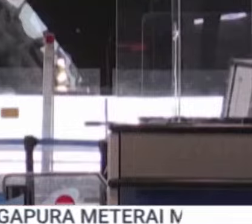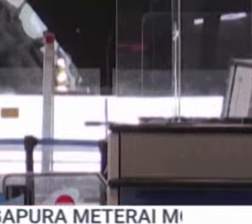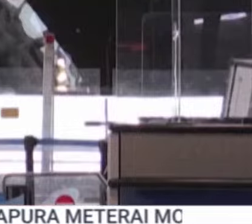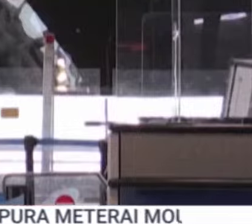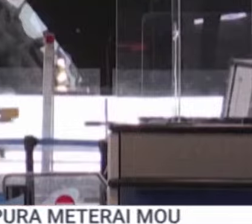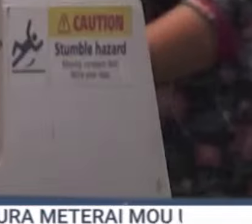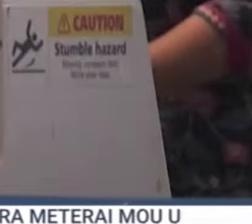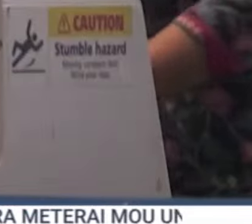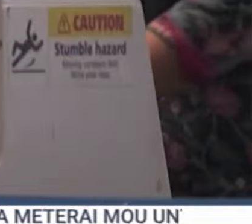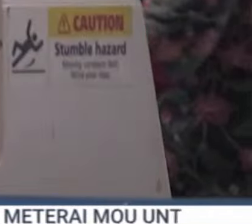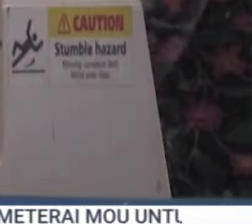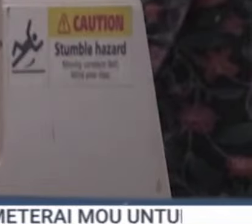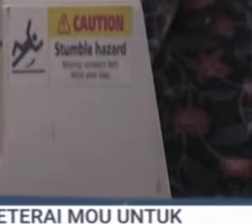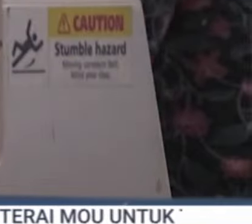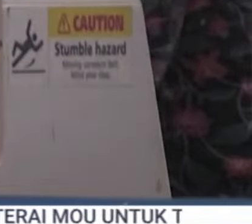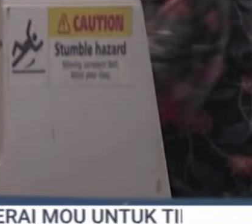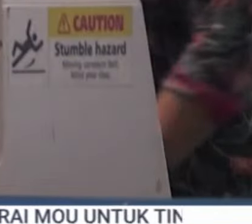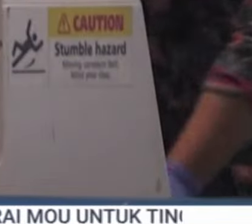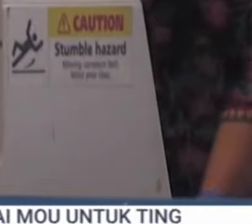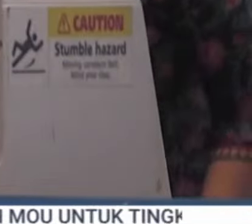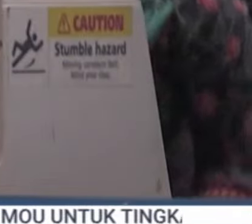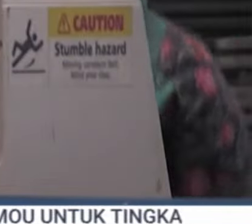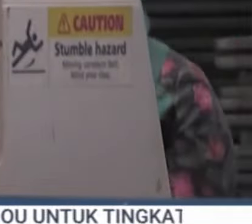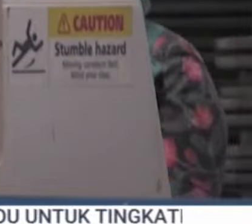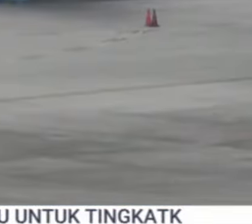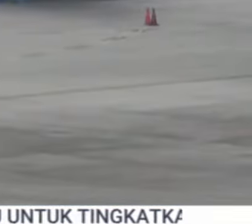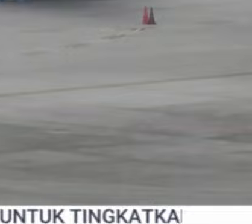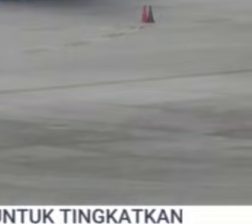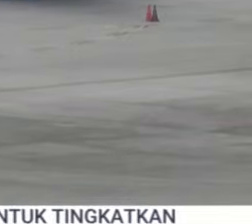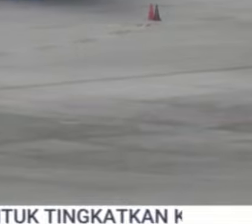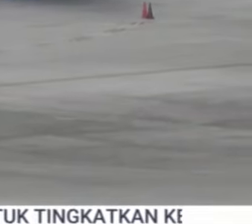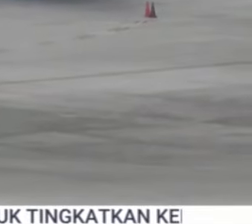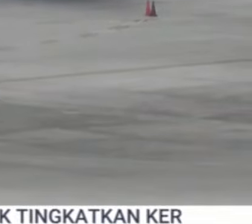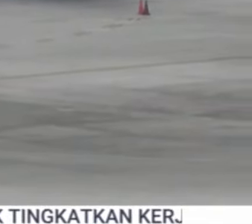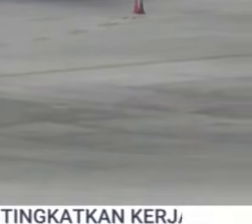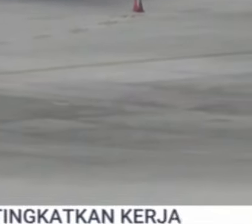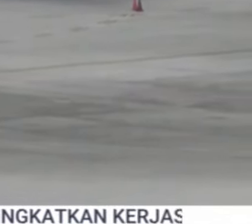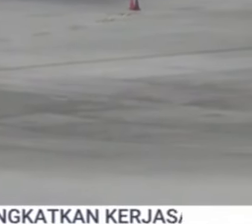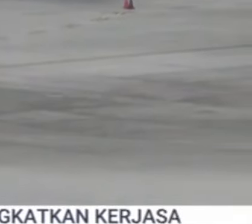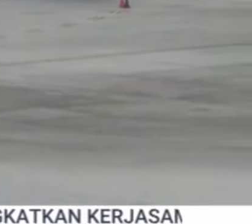Subsidi tiket penerbangan Fly Siswa dijadikan inisiatif tahunan.